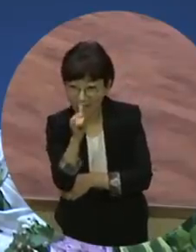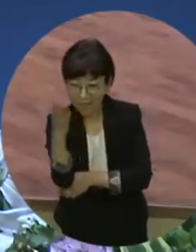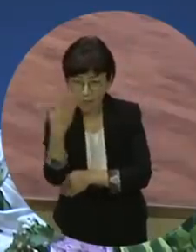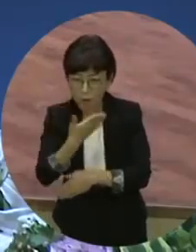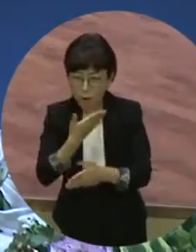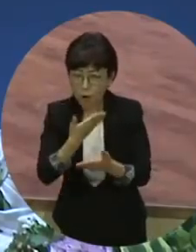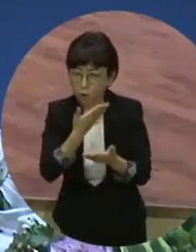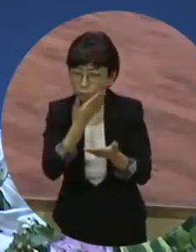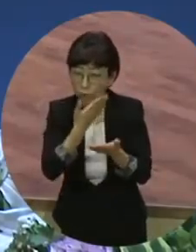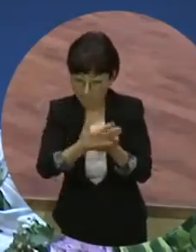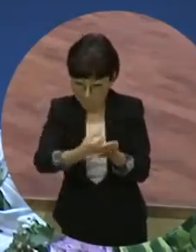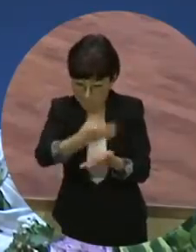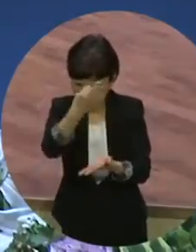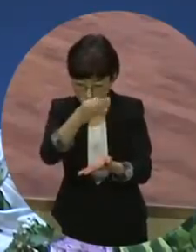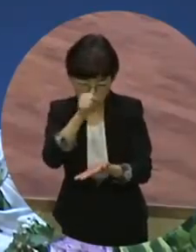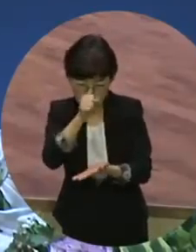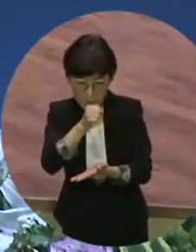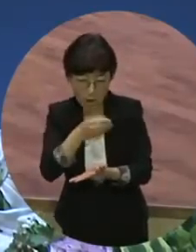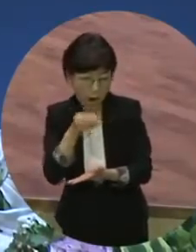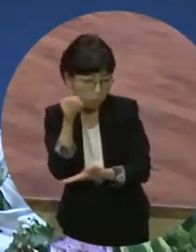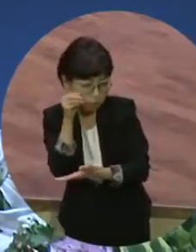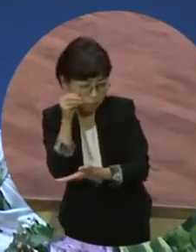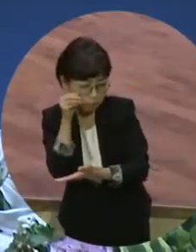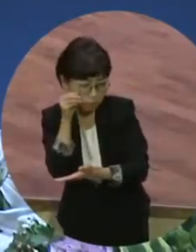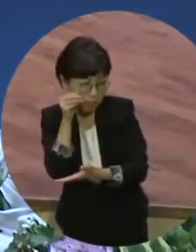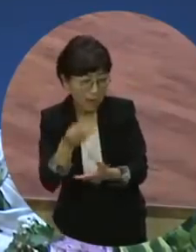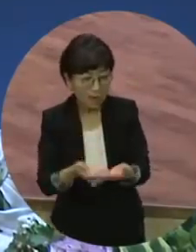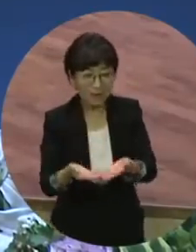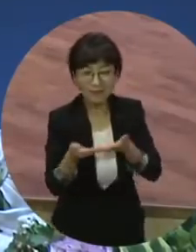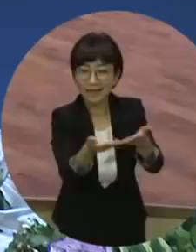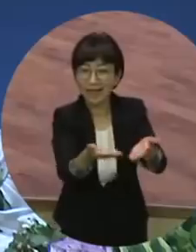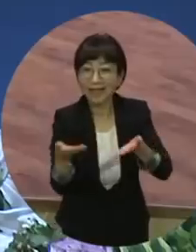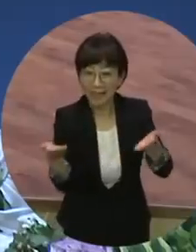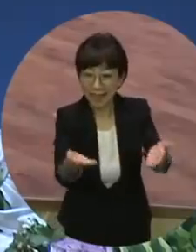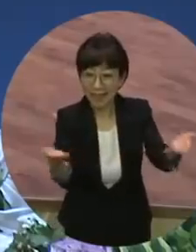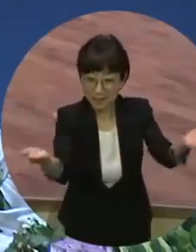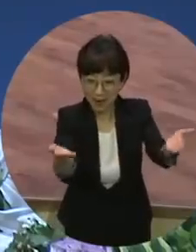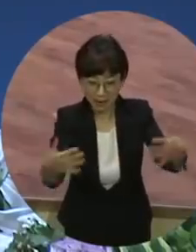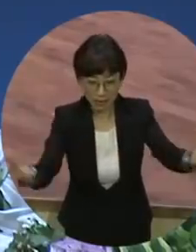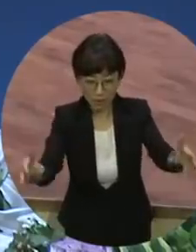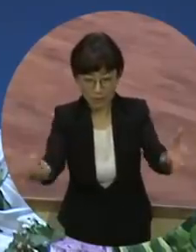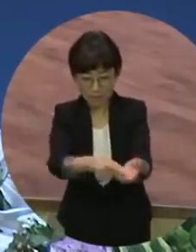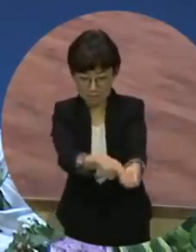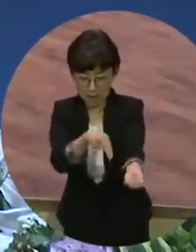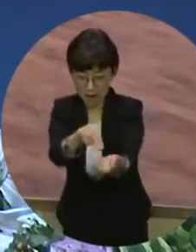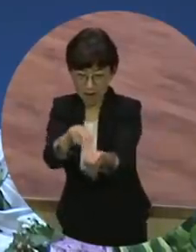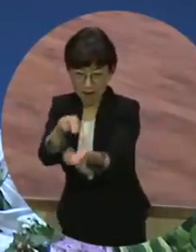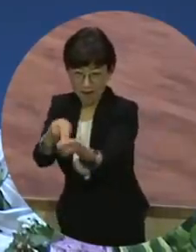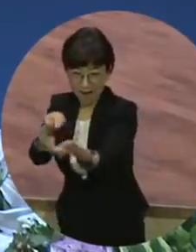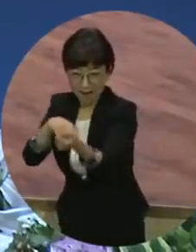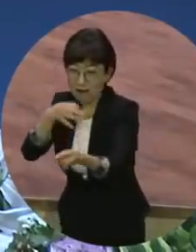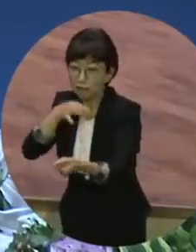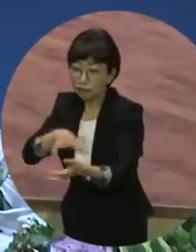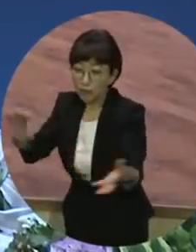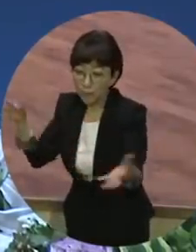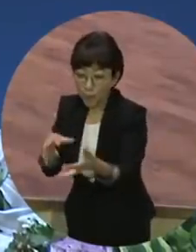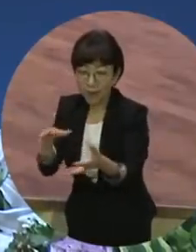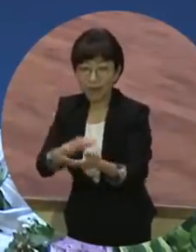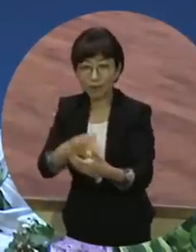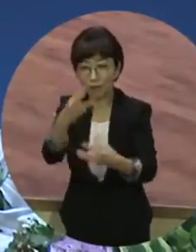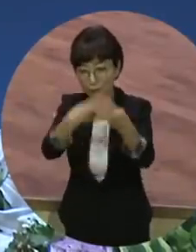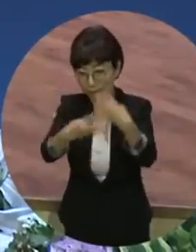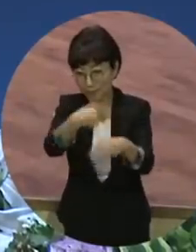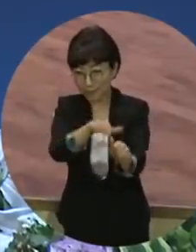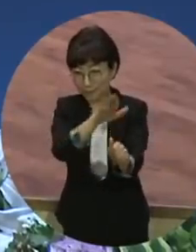전액 WRC 장학금으로 사용돼요. 우리가 솔직히 렘넌트 얘기하지만 그 바제를